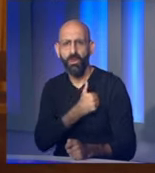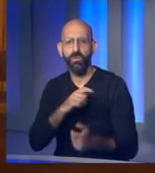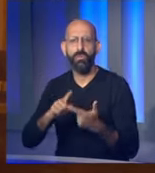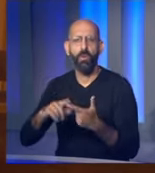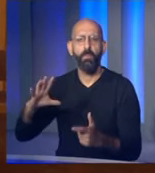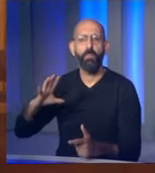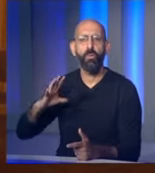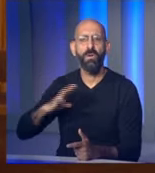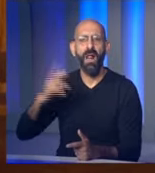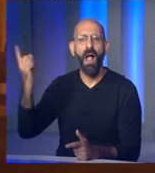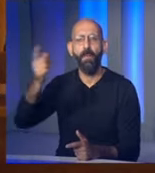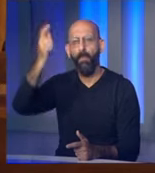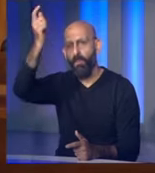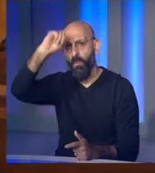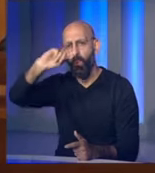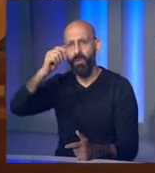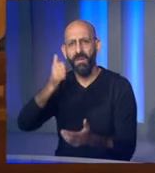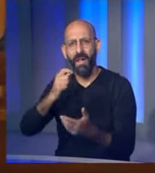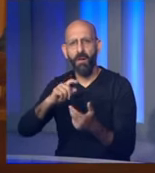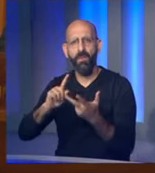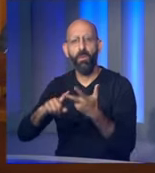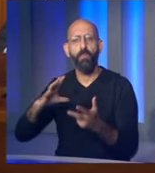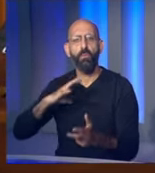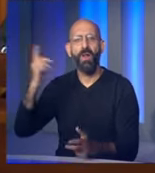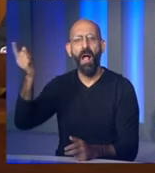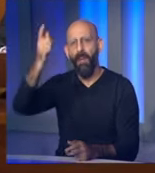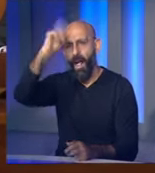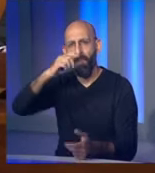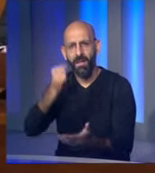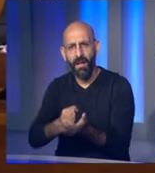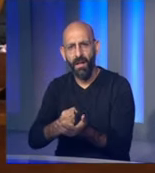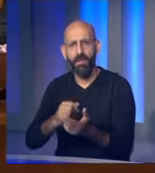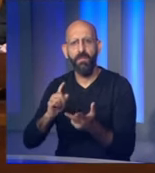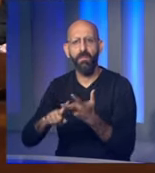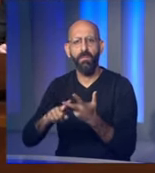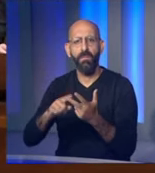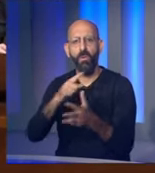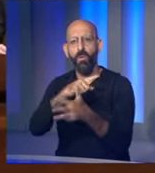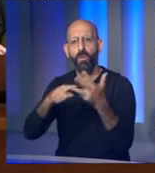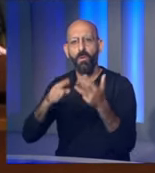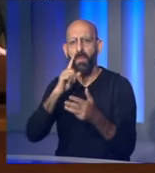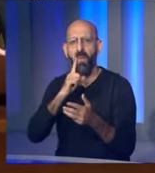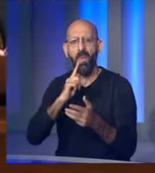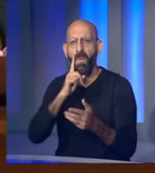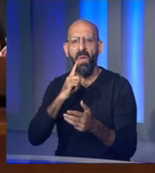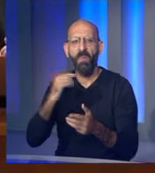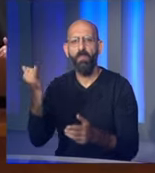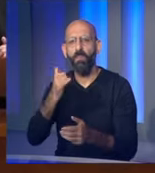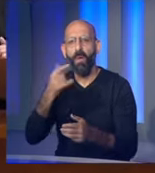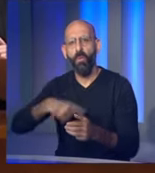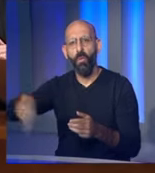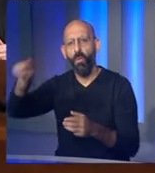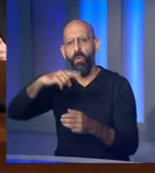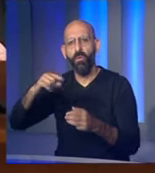اي قائد الجيش ومدير عام قوى الامن الداخلي ومدير عام الامن العام الاقتراح الثاني هو